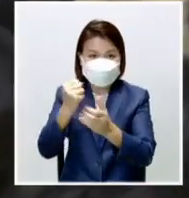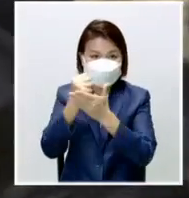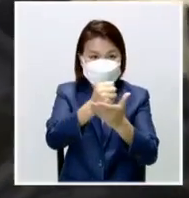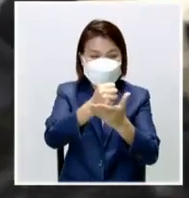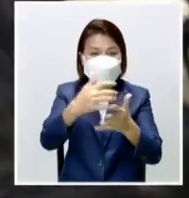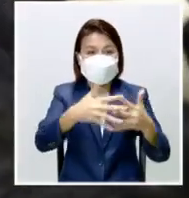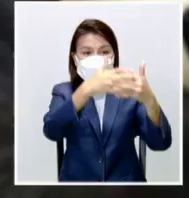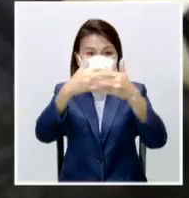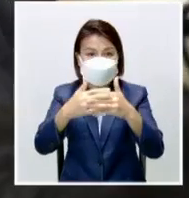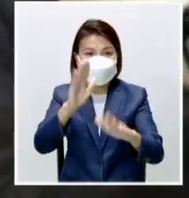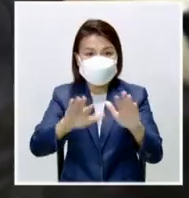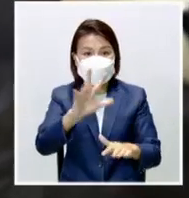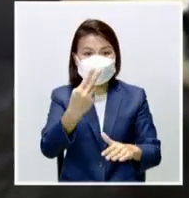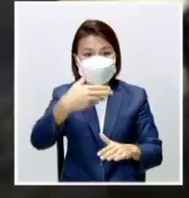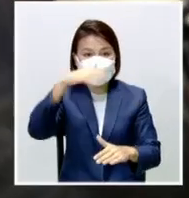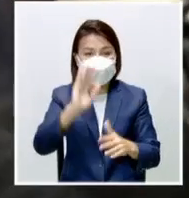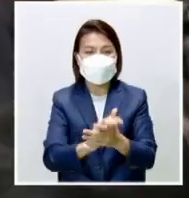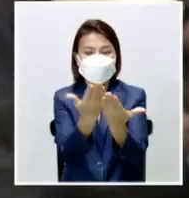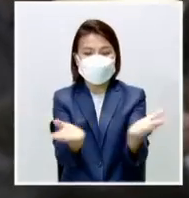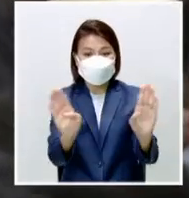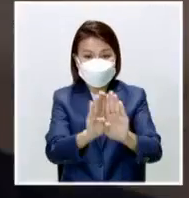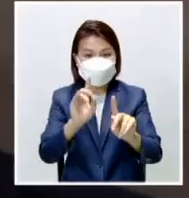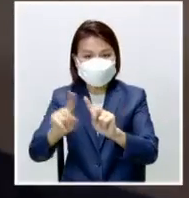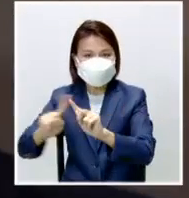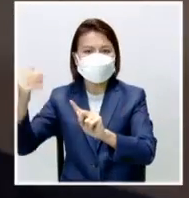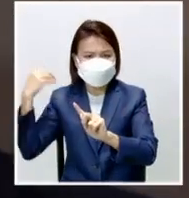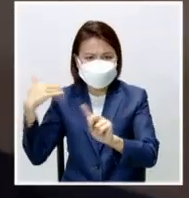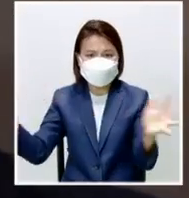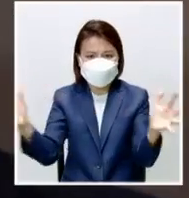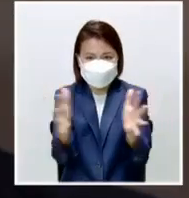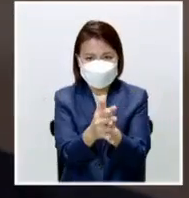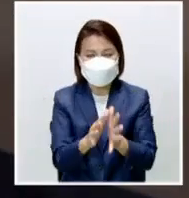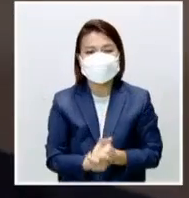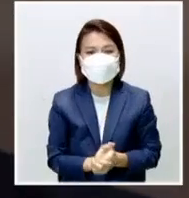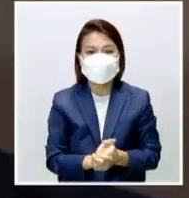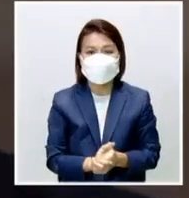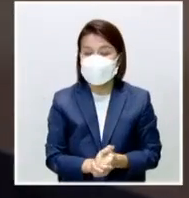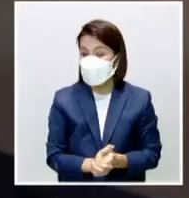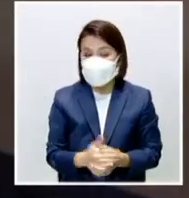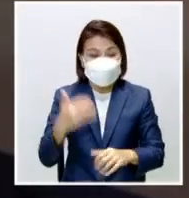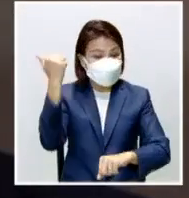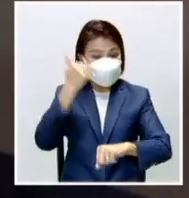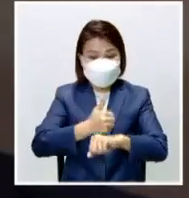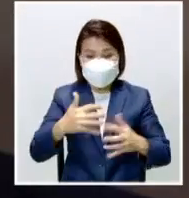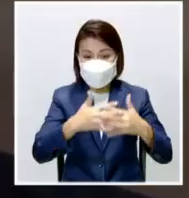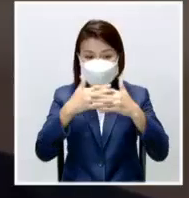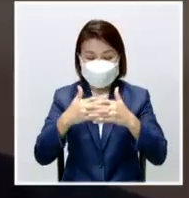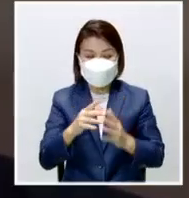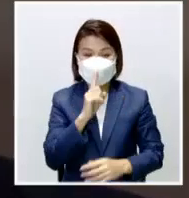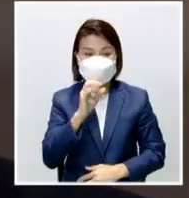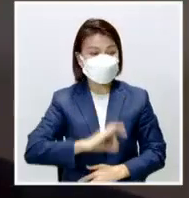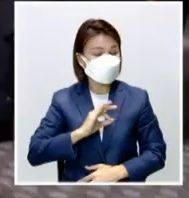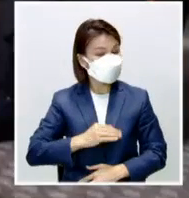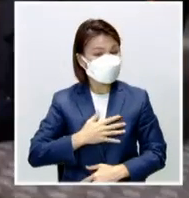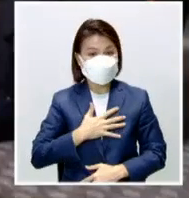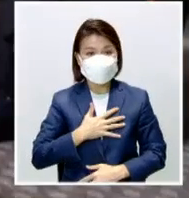ซึ่งรวมถึงสมาชิกครอบครัวของพวกเขาด้วยค่ะผู้นำสหรัฐยอมรับว่ารู้สึกตะลึงที่รัฐบาลอัฟกานิสถานซึ่งสหรั